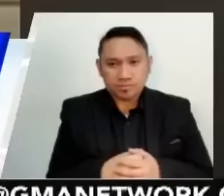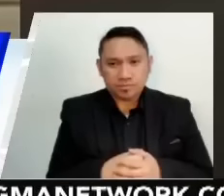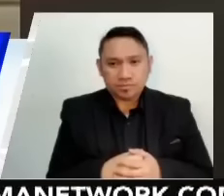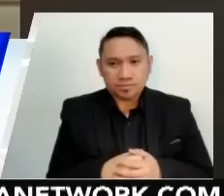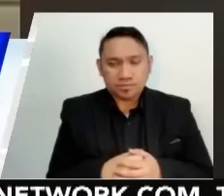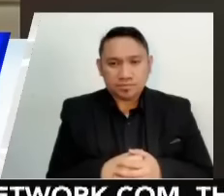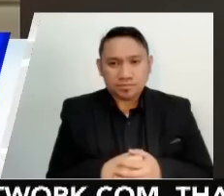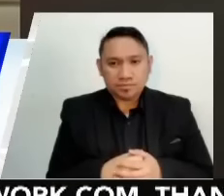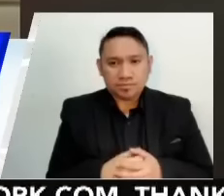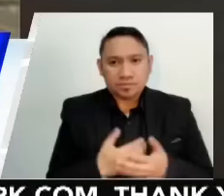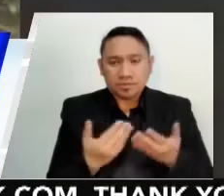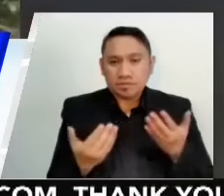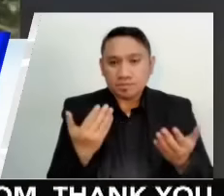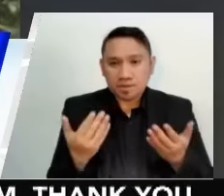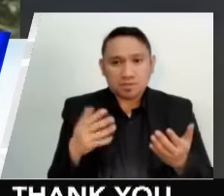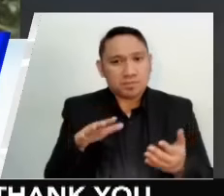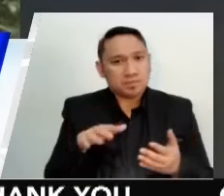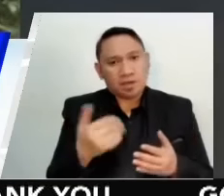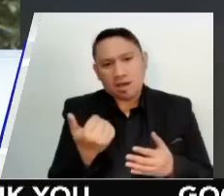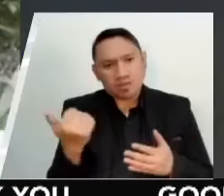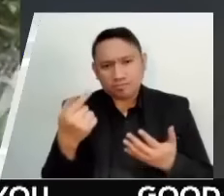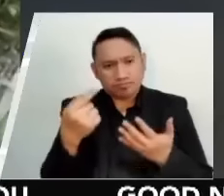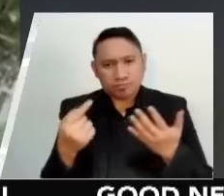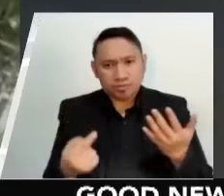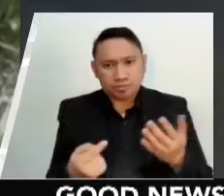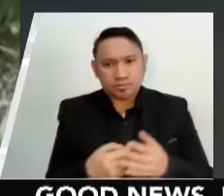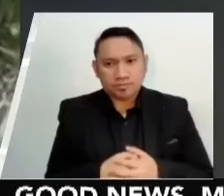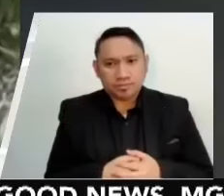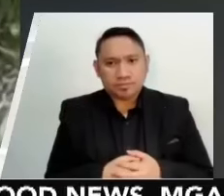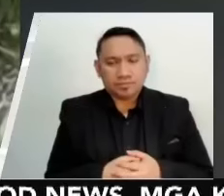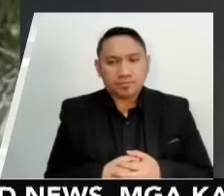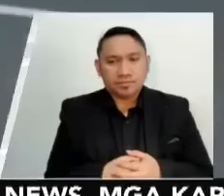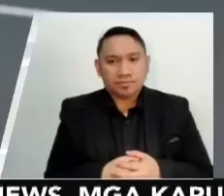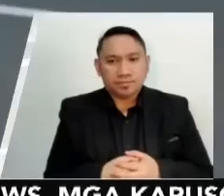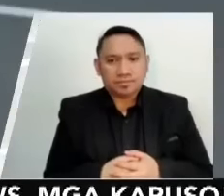mga enforcement agencies. Incumbent.